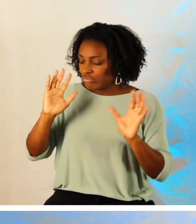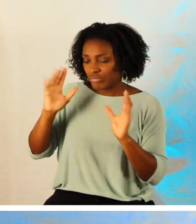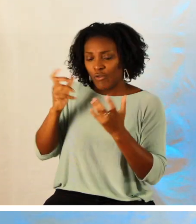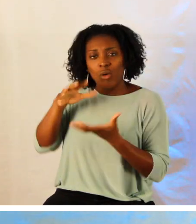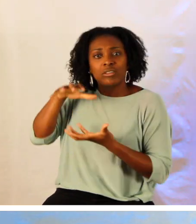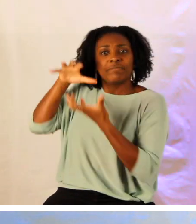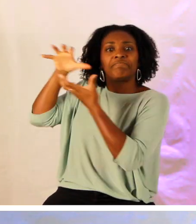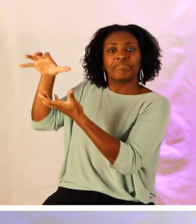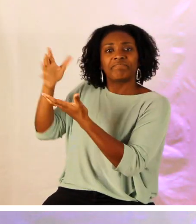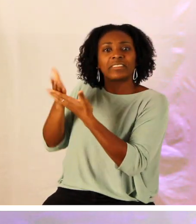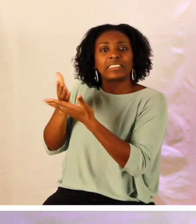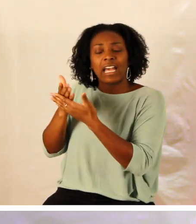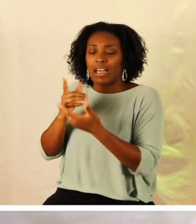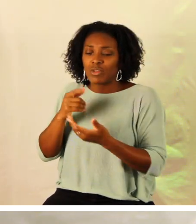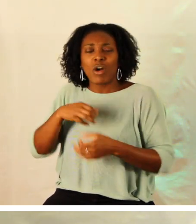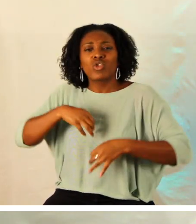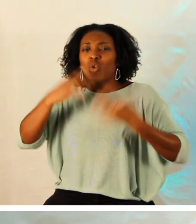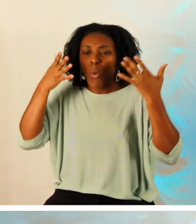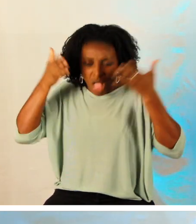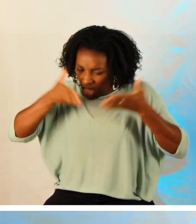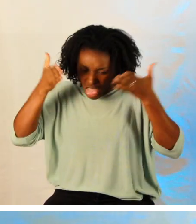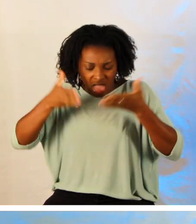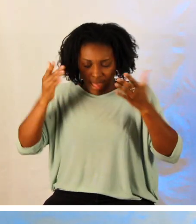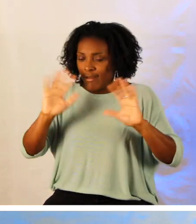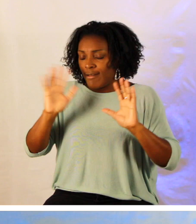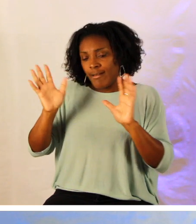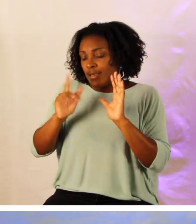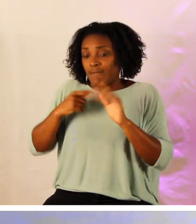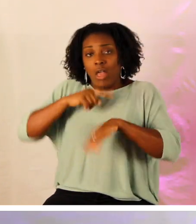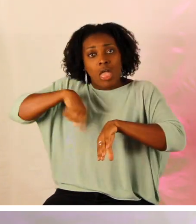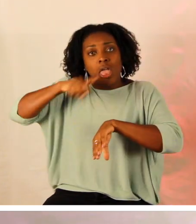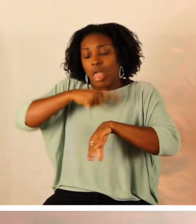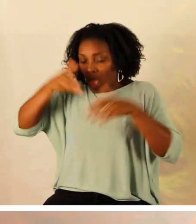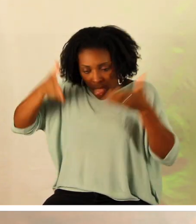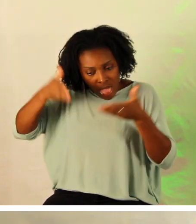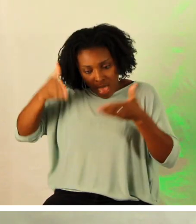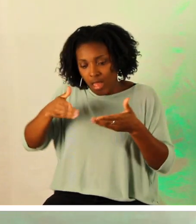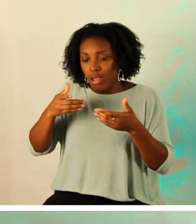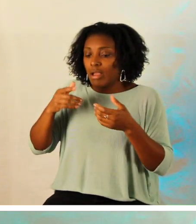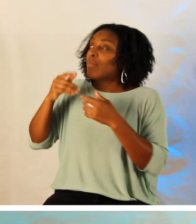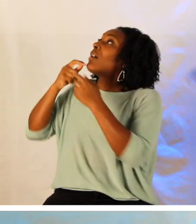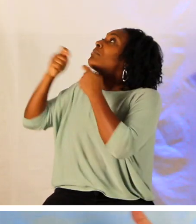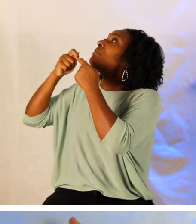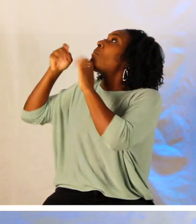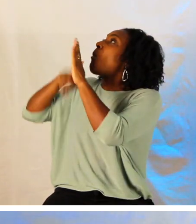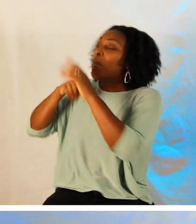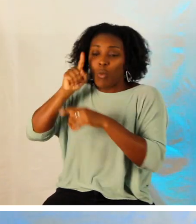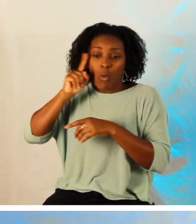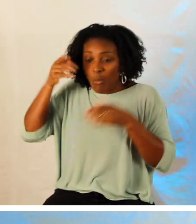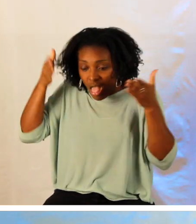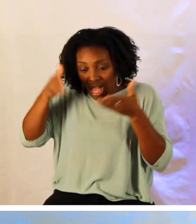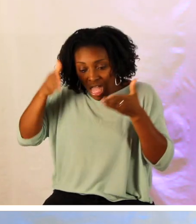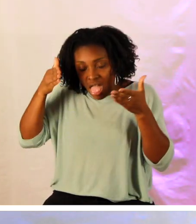des choses dans lesquelles parfois je passe trop de temps peut-être, que c'est chronophage, que j'ai moins de temps à t'accorder, mais en fait j'en perds dans des